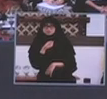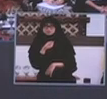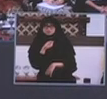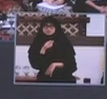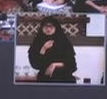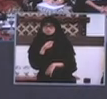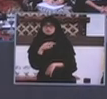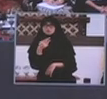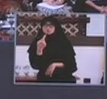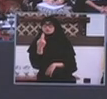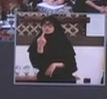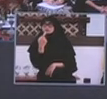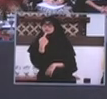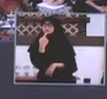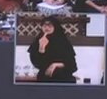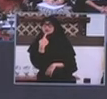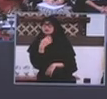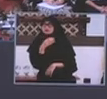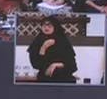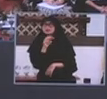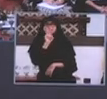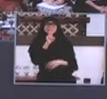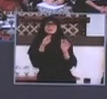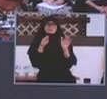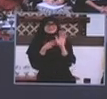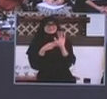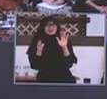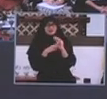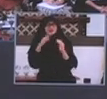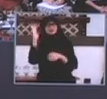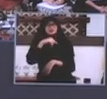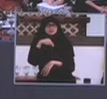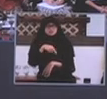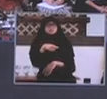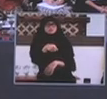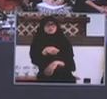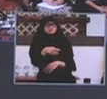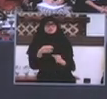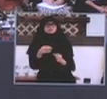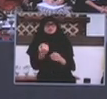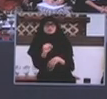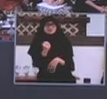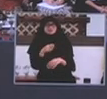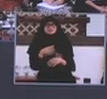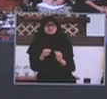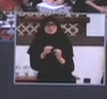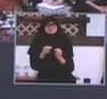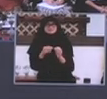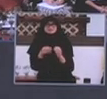Coba paparkan ke saya tiga persoalan yang hari ini jenengan enggak mampu menyelesaikan di desanya. Apa? Tiga saja.